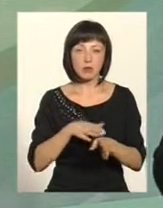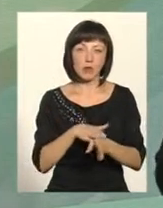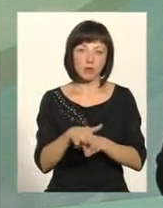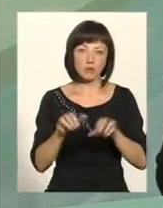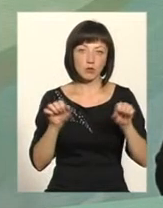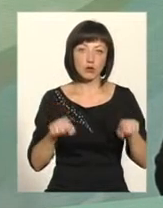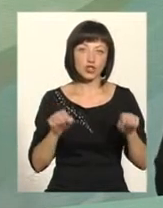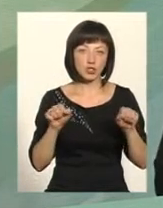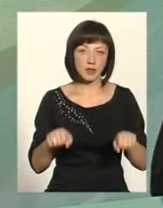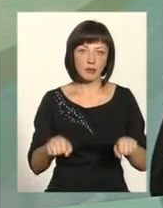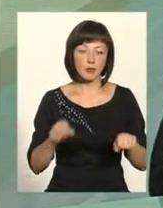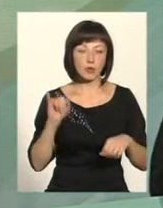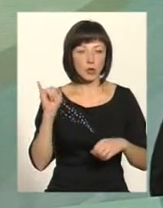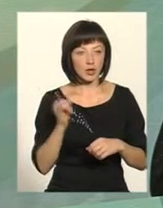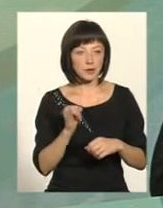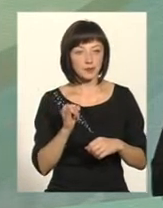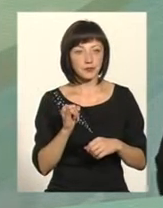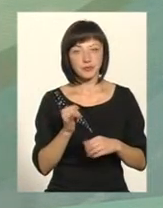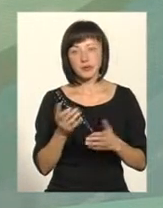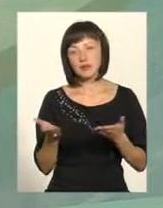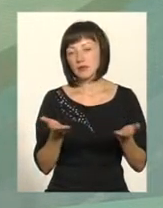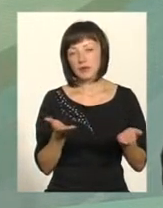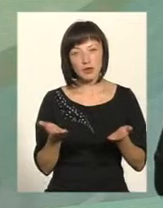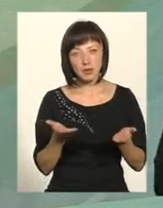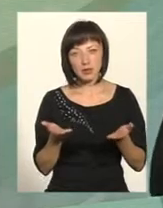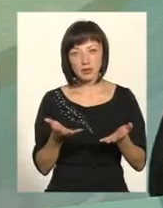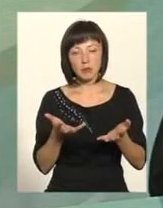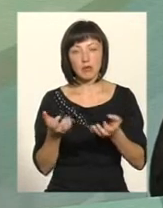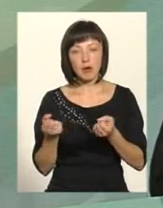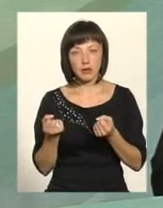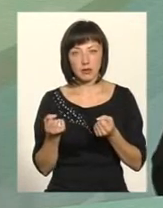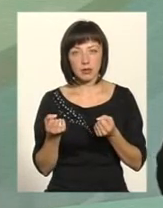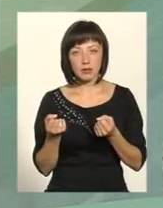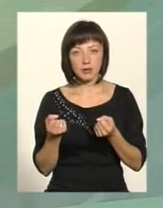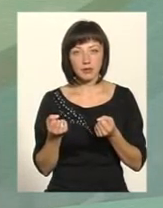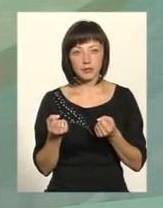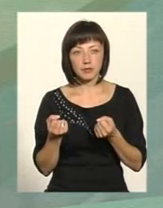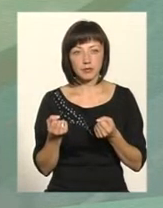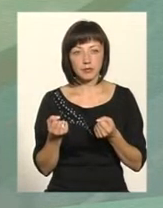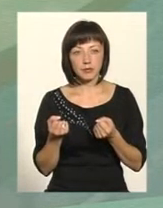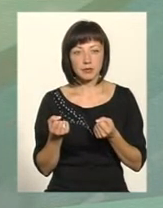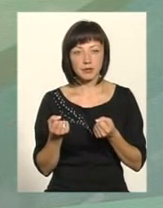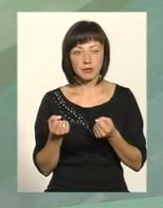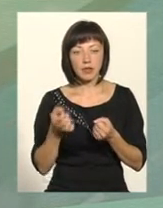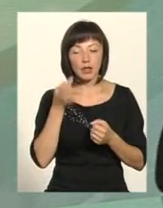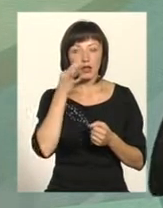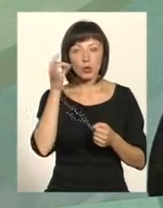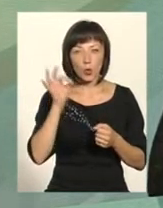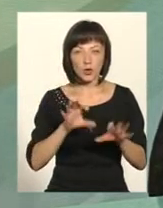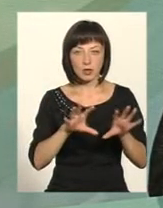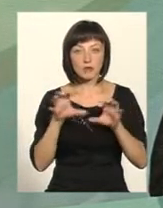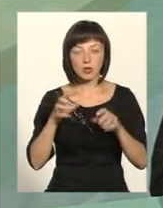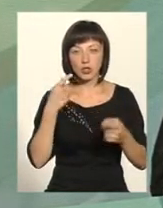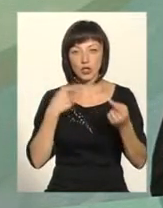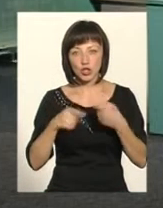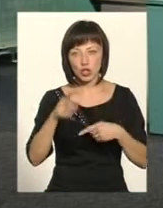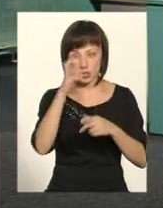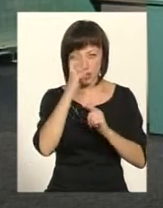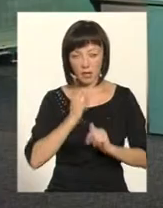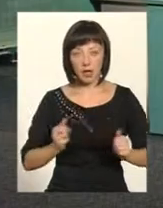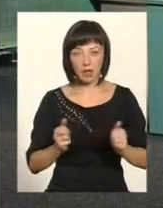можливо, і якісь брати, ну, я знаю, досвід і інших